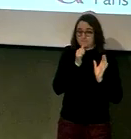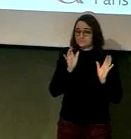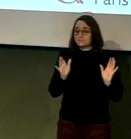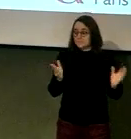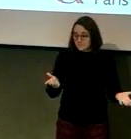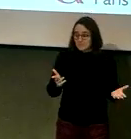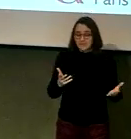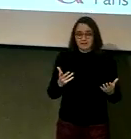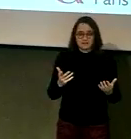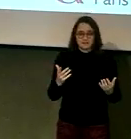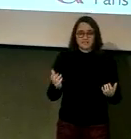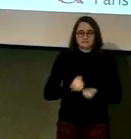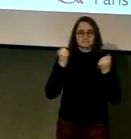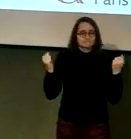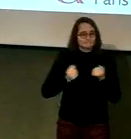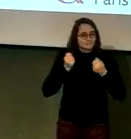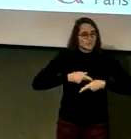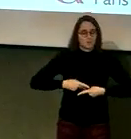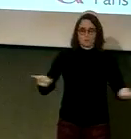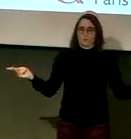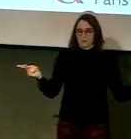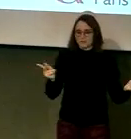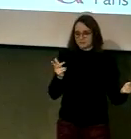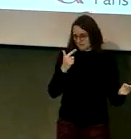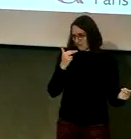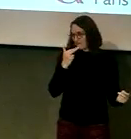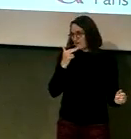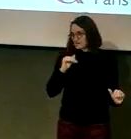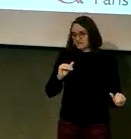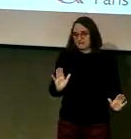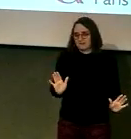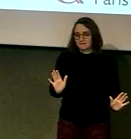les campagnes grand public sont sans doute assez efficaces.